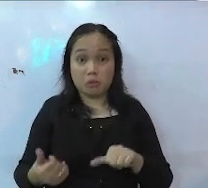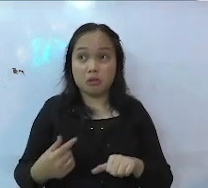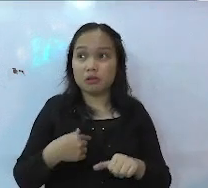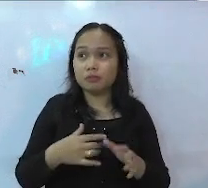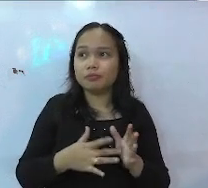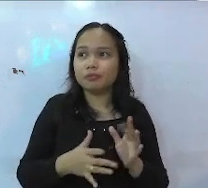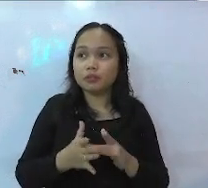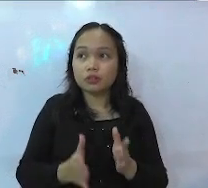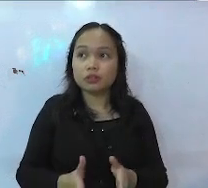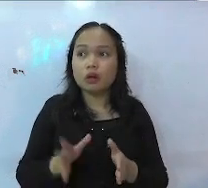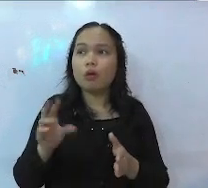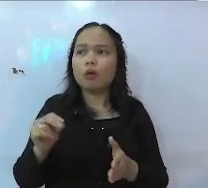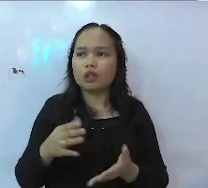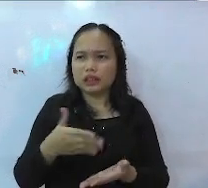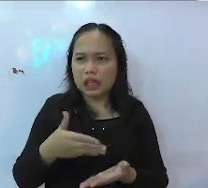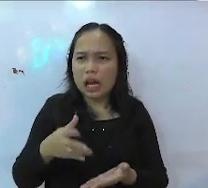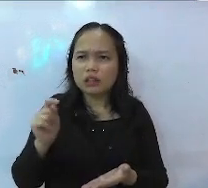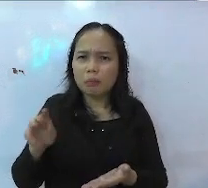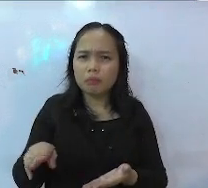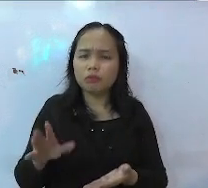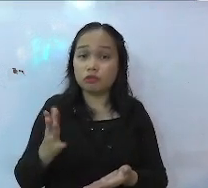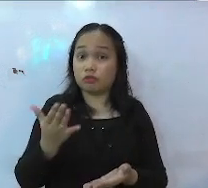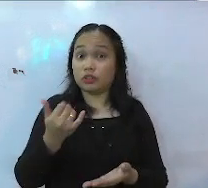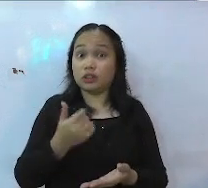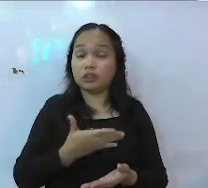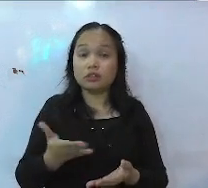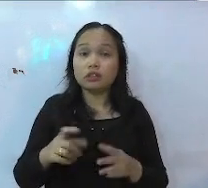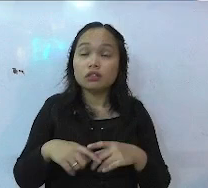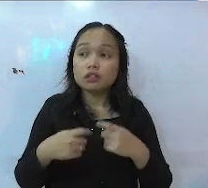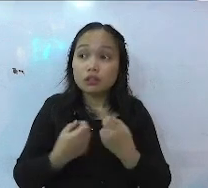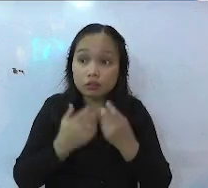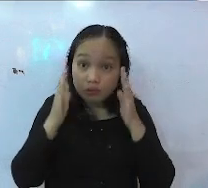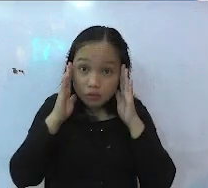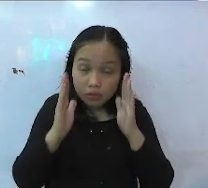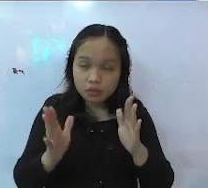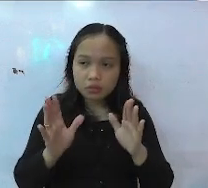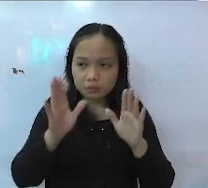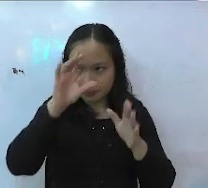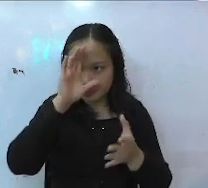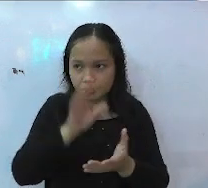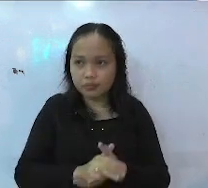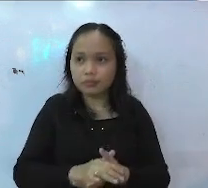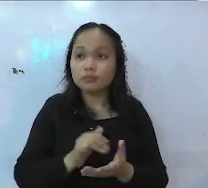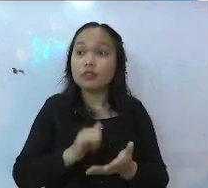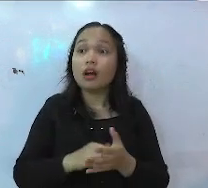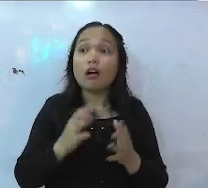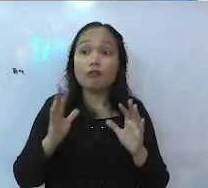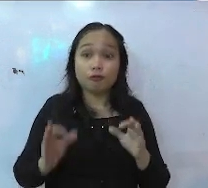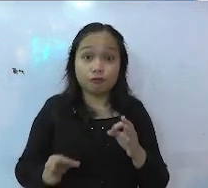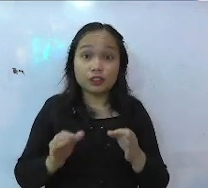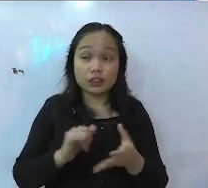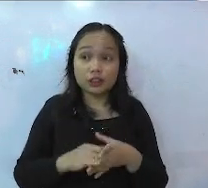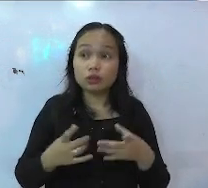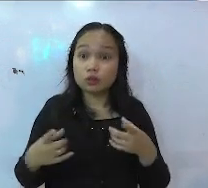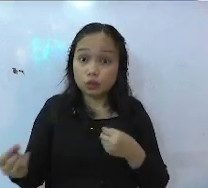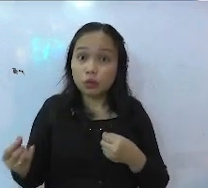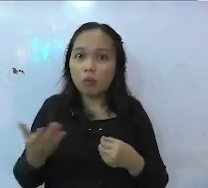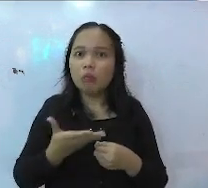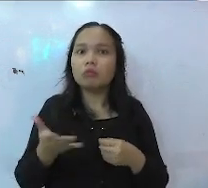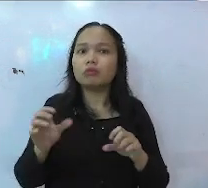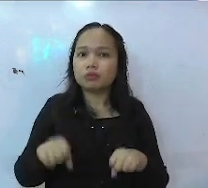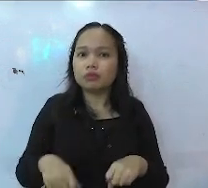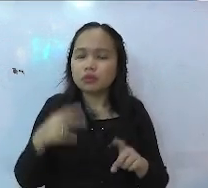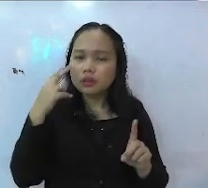sharan mo sila and ano maniwala k sa Focus I Believe diyan pa lang doing that makikita na makikita na